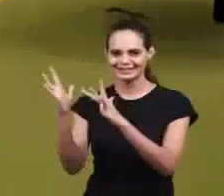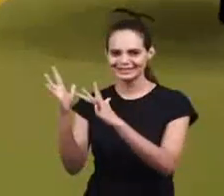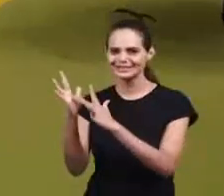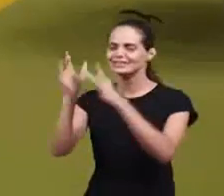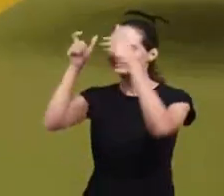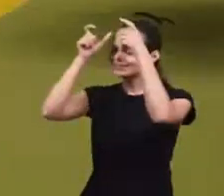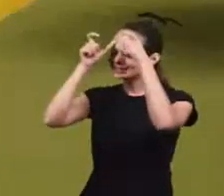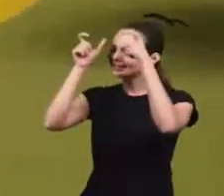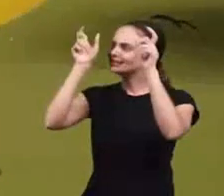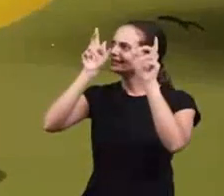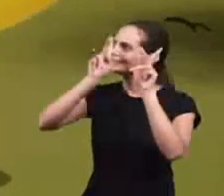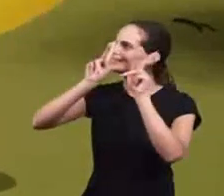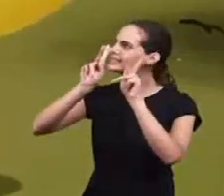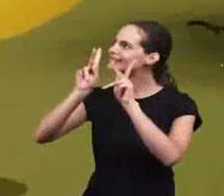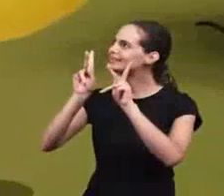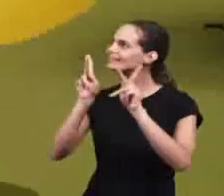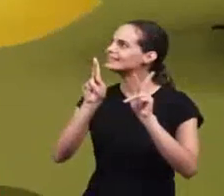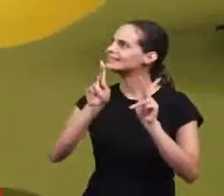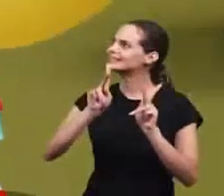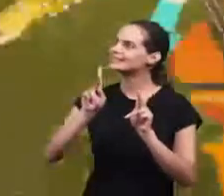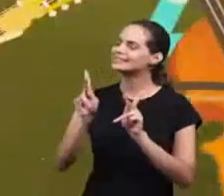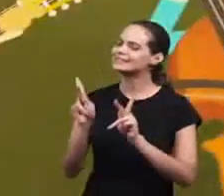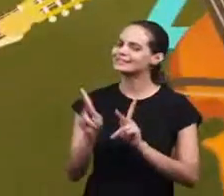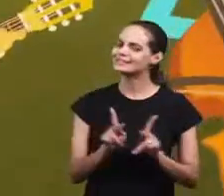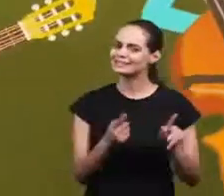Jesus ist die Kraft und Hoffnung.